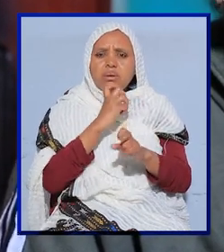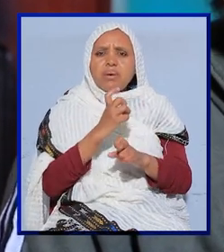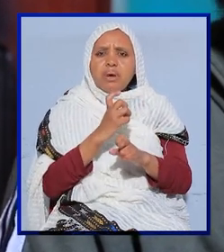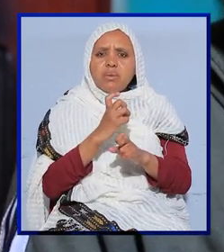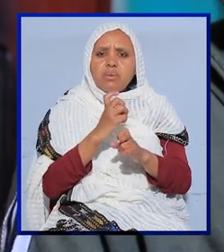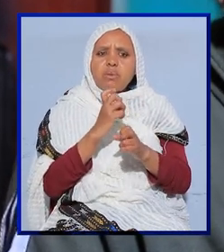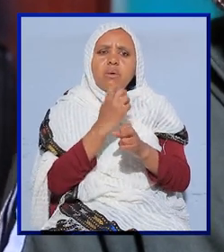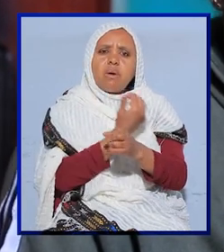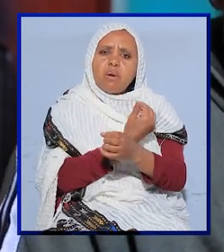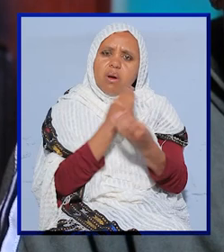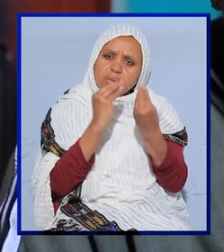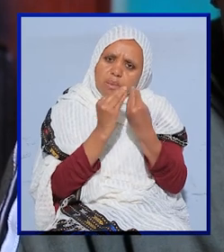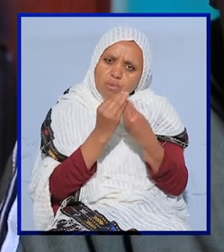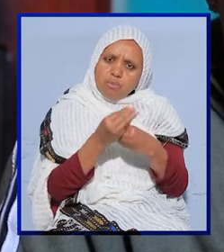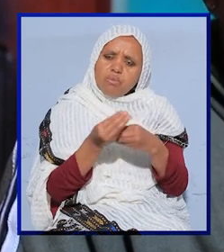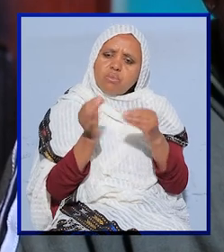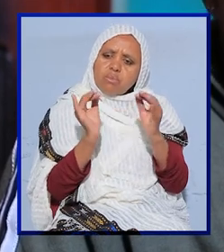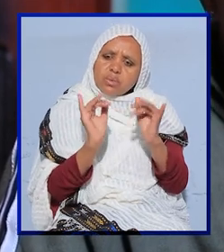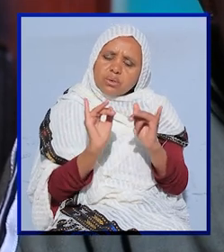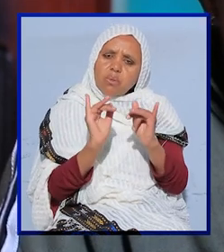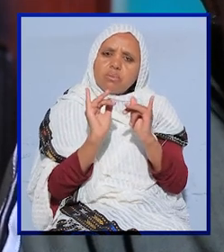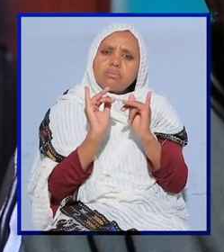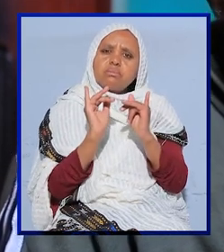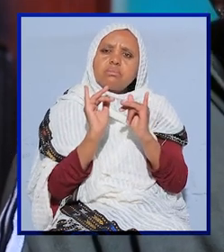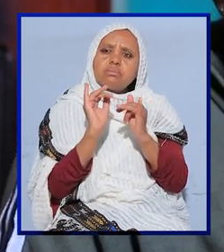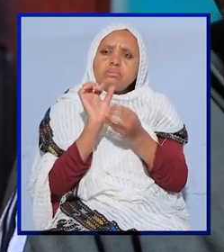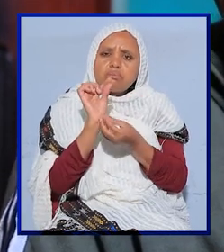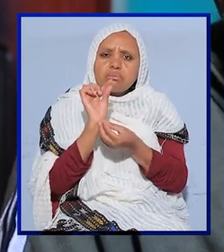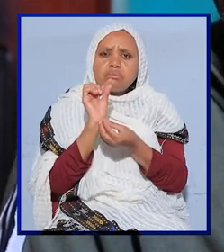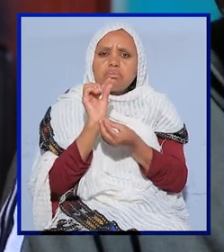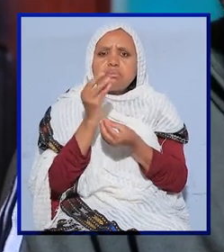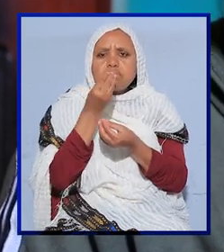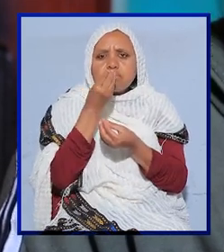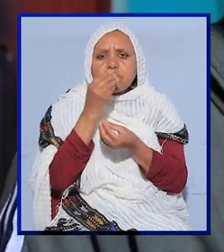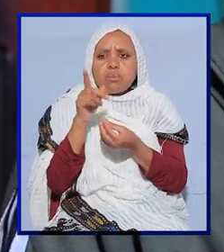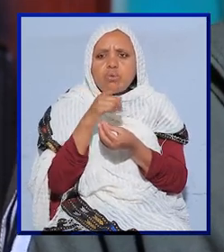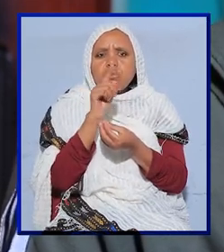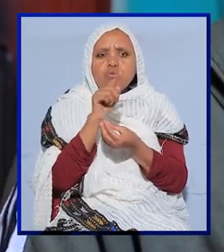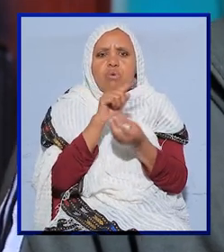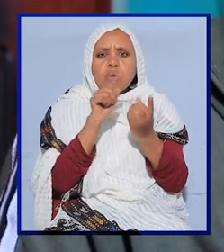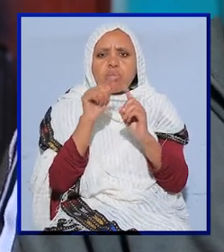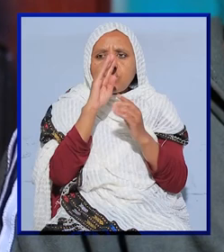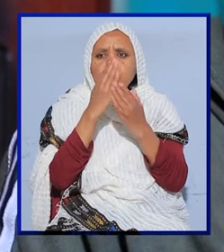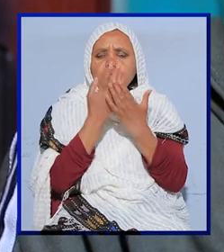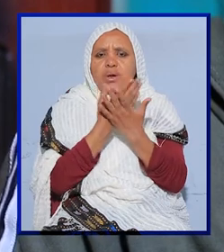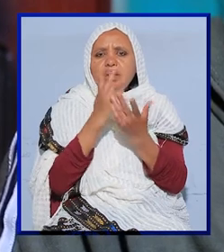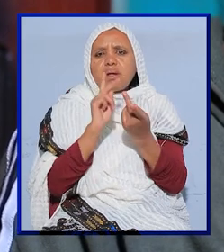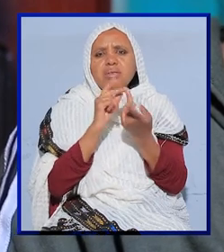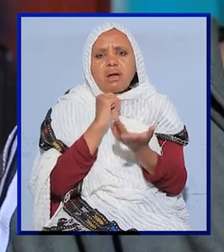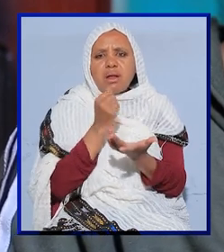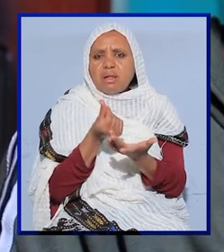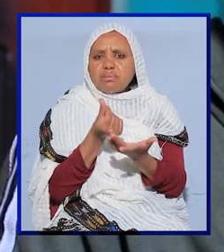ማስታሞም እዚያችም ለለትም ጉርስም ብትሆን እሷ ደግሞ የልጇ ነገር